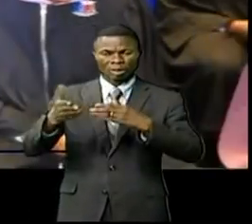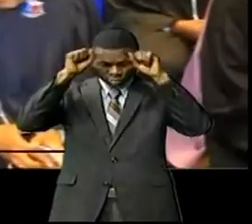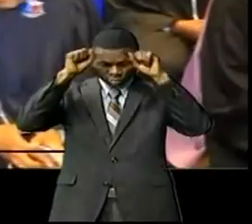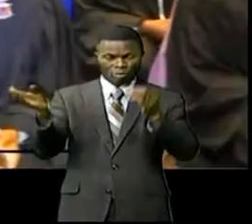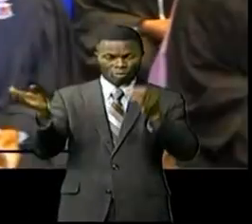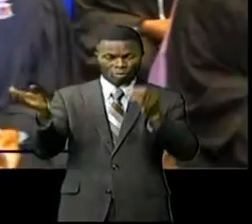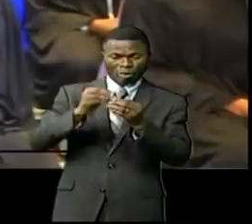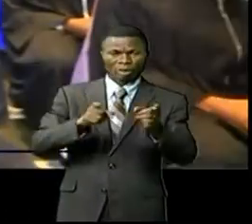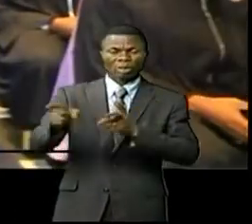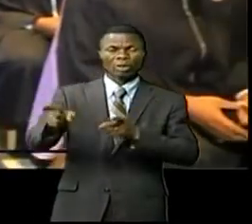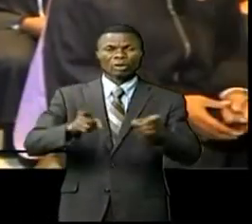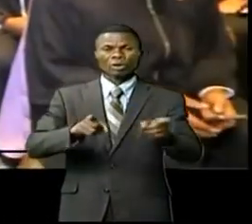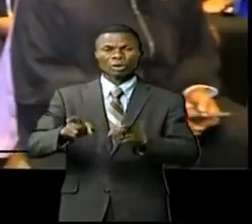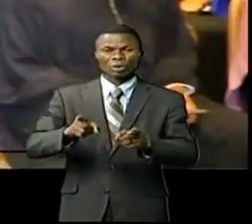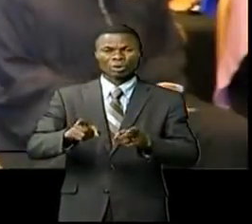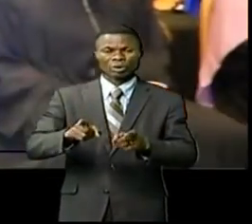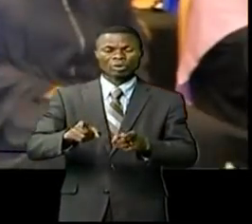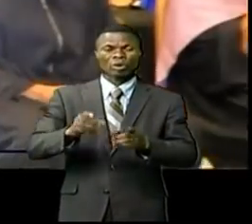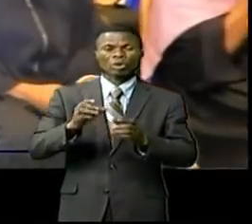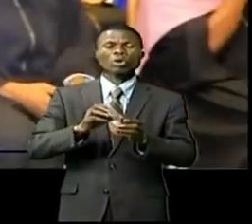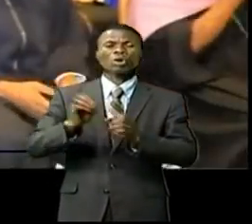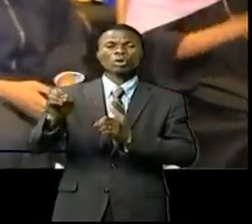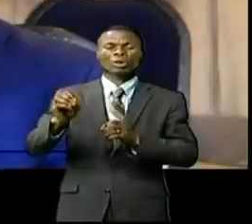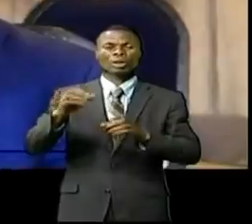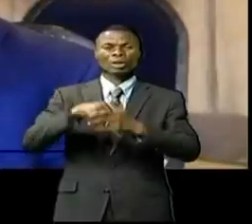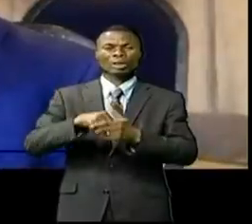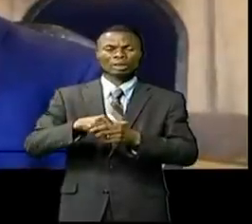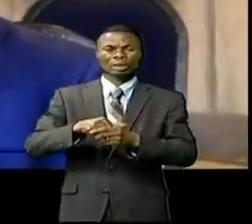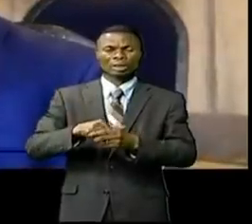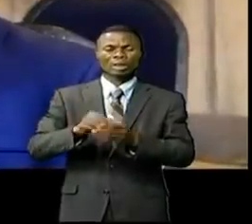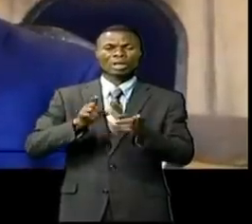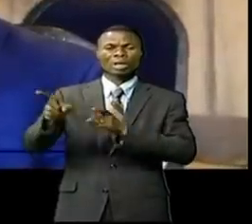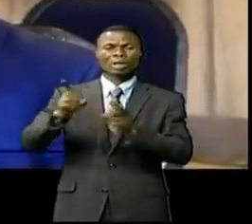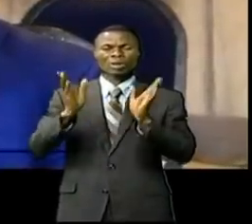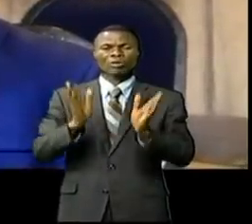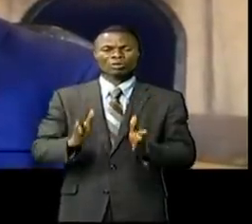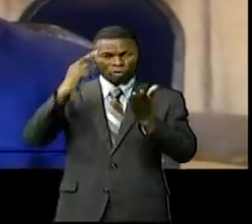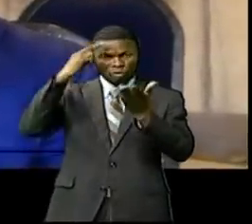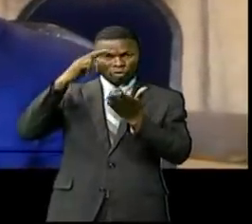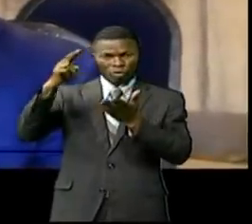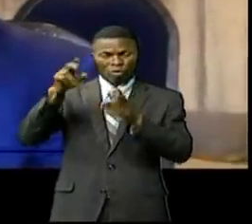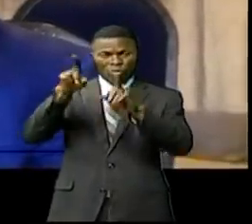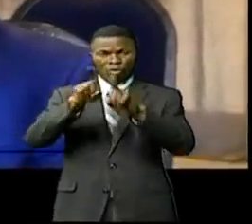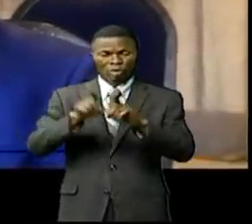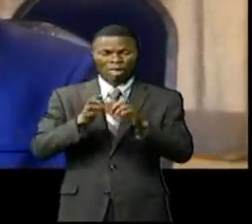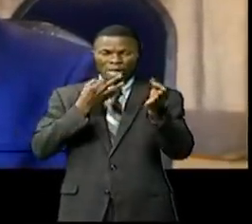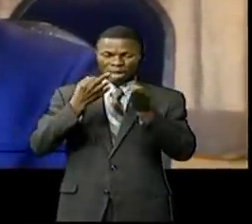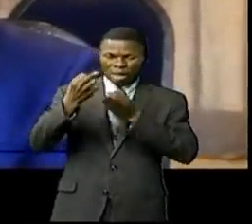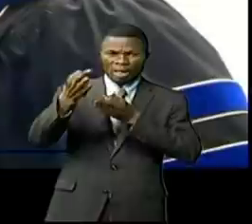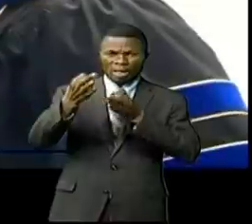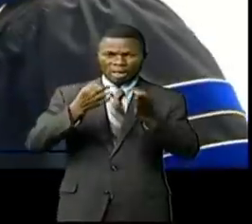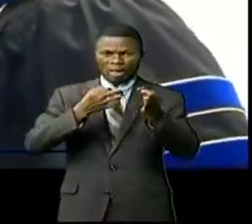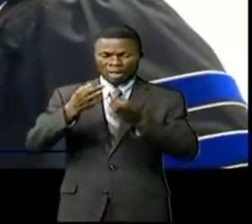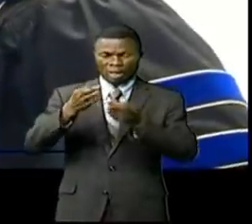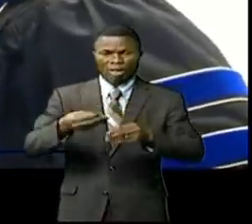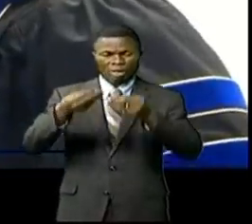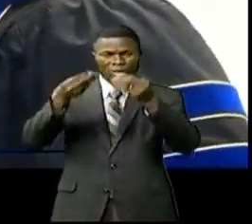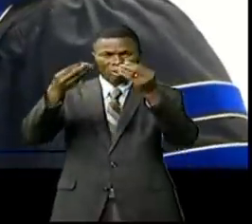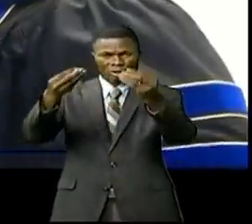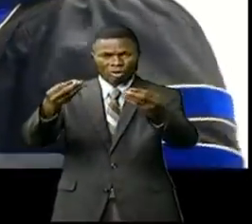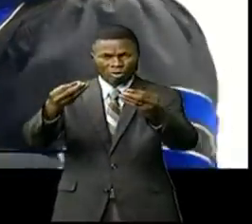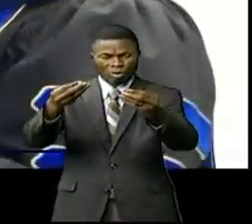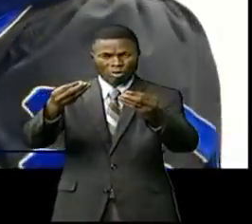des filières ou options dans certaines facultés. Bien sûr que les détails seront fournis dans